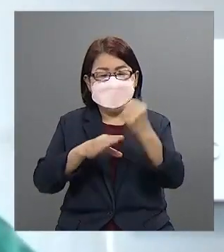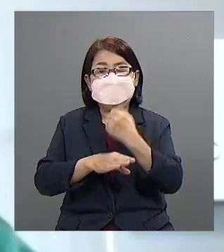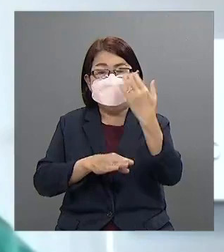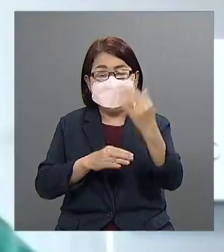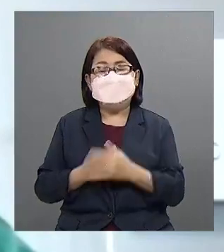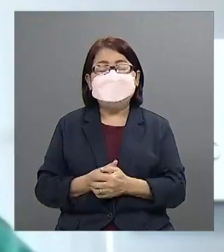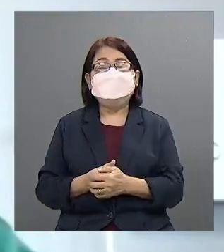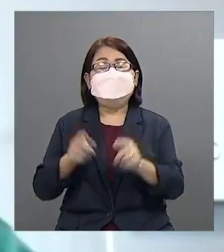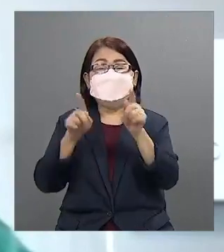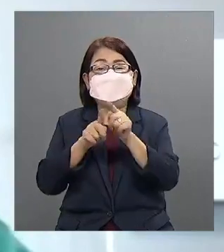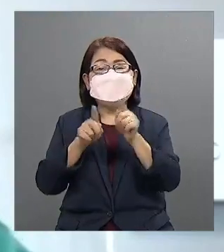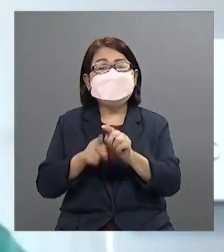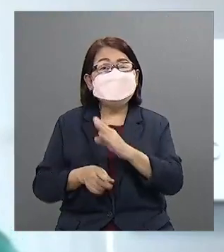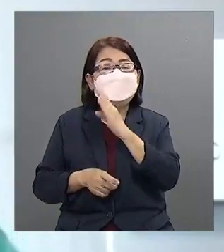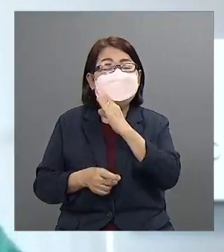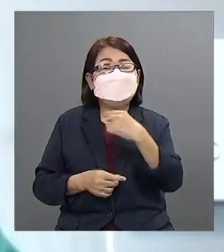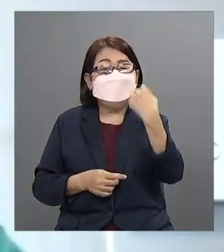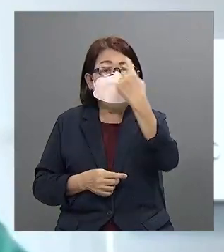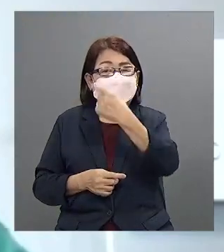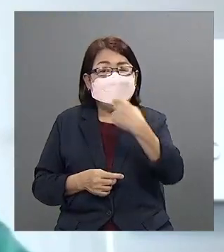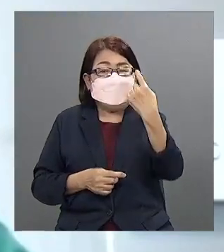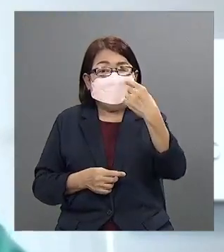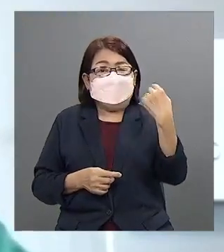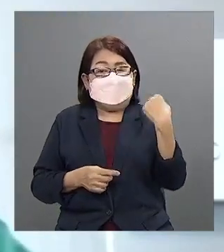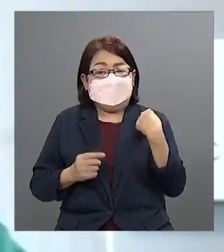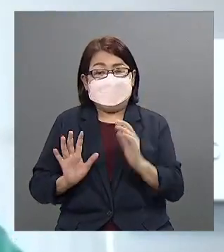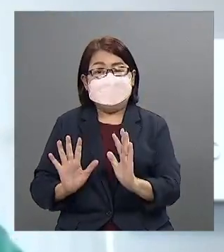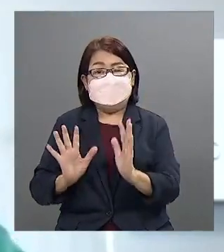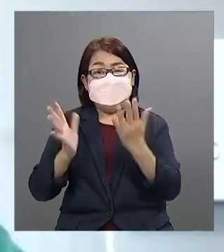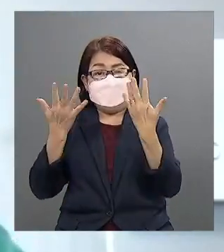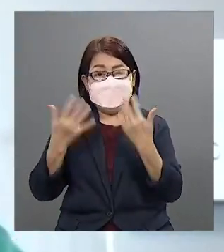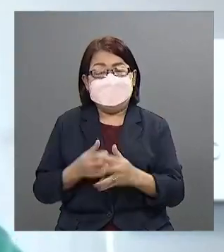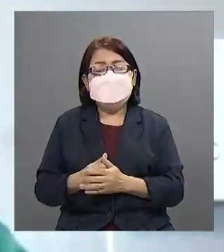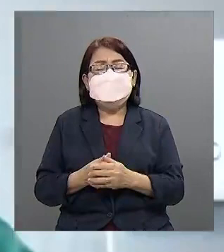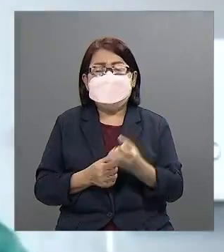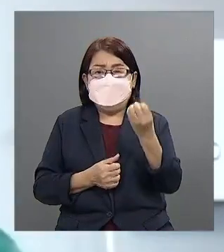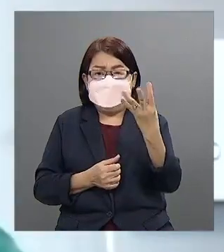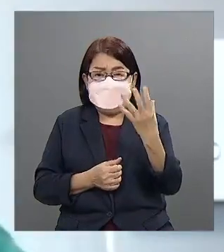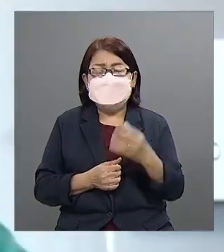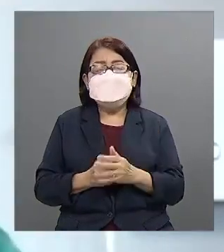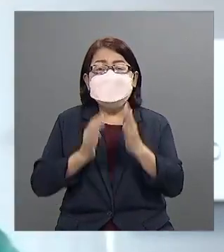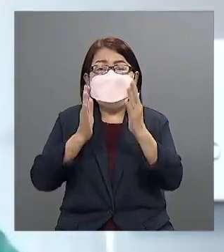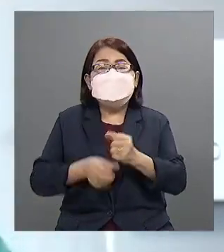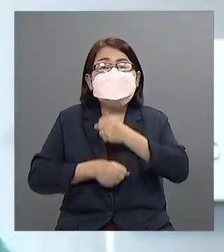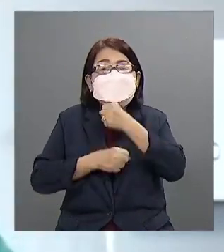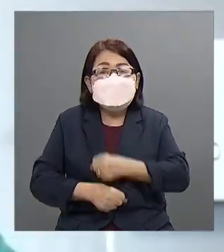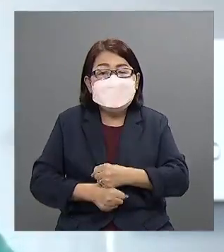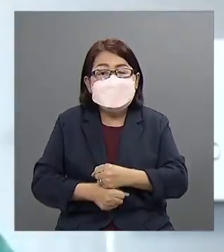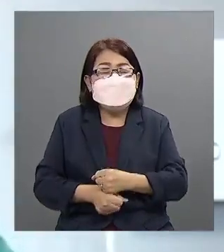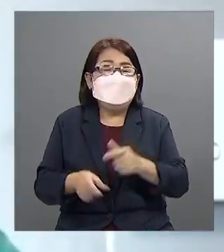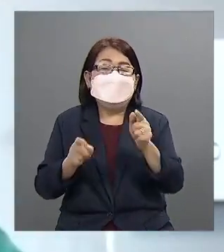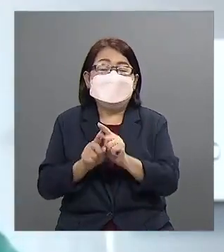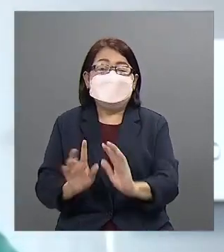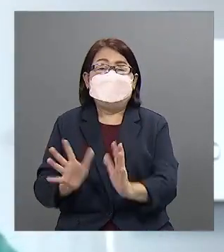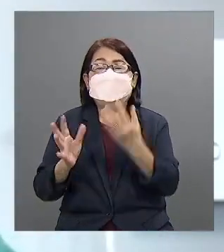แบบมีภาวะลองโควิดเนี่ยส่วนใหญ่จะเป็นคนที่แบบสูงอายุเขาก็อาจจะไม่ค่อยมีแรงที่จะไอออกม